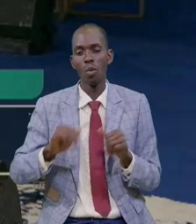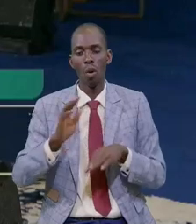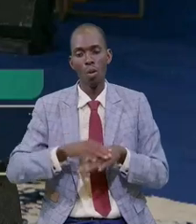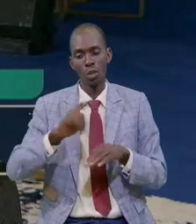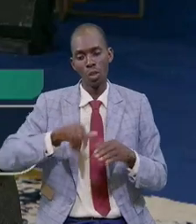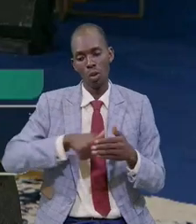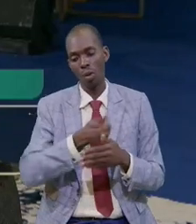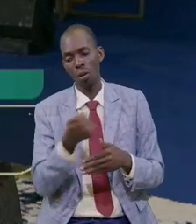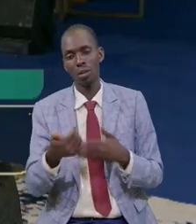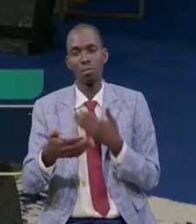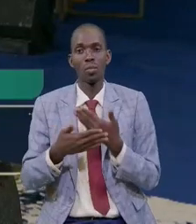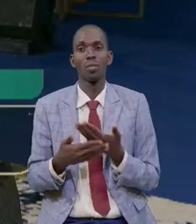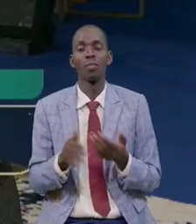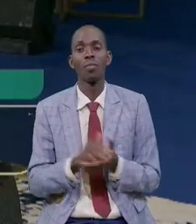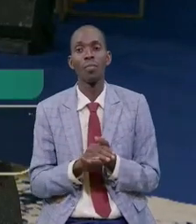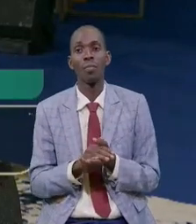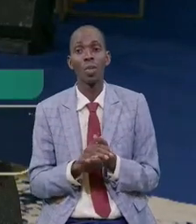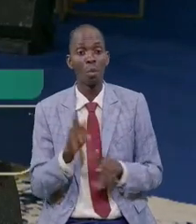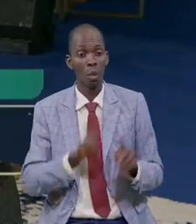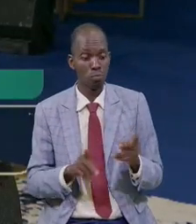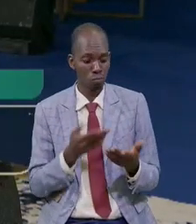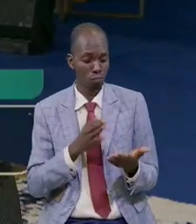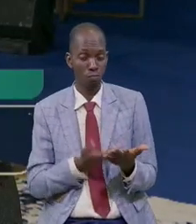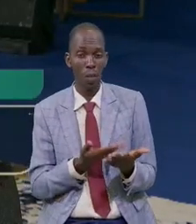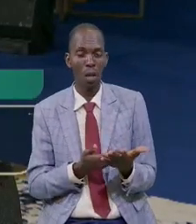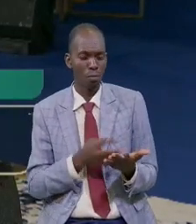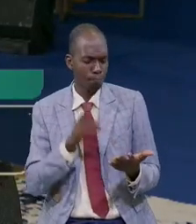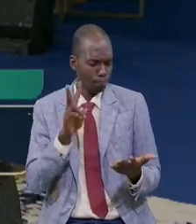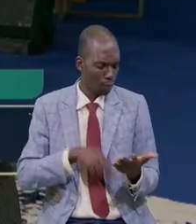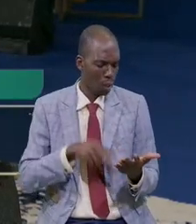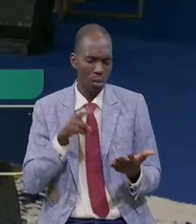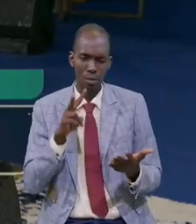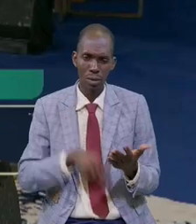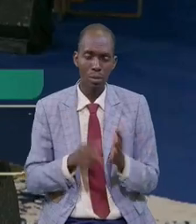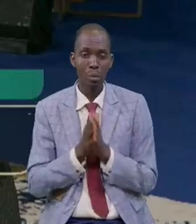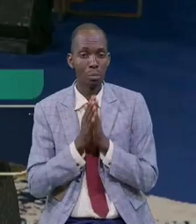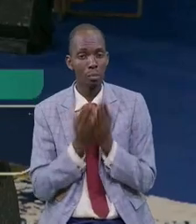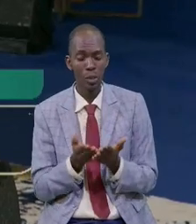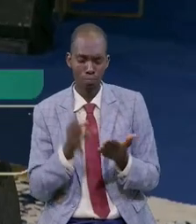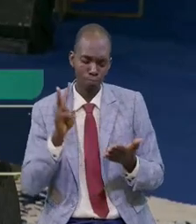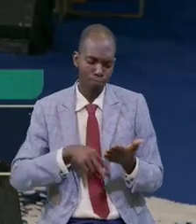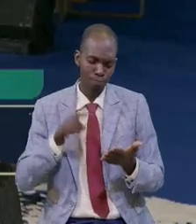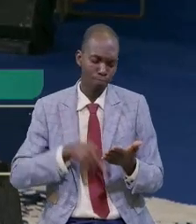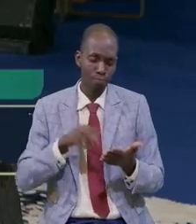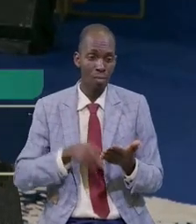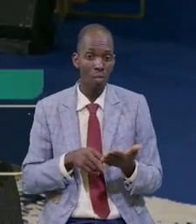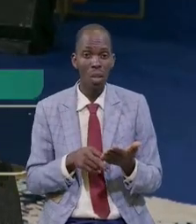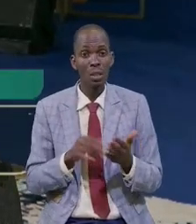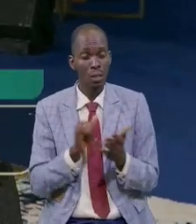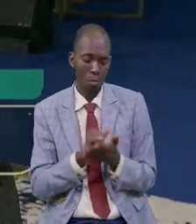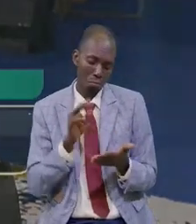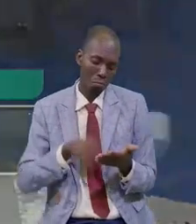de l'autre côté ceux qui savent bien lire les livres même